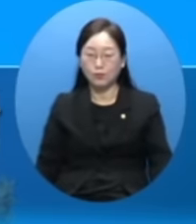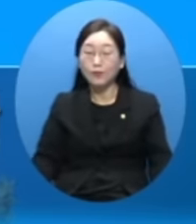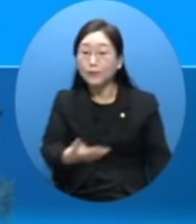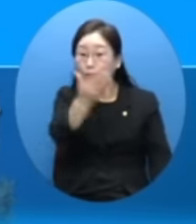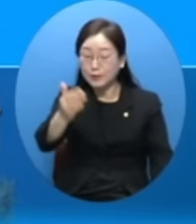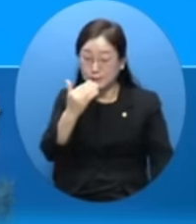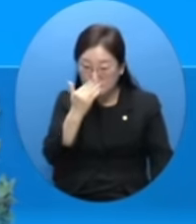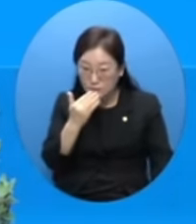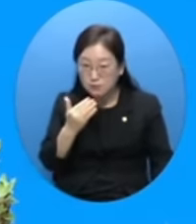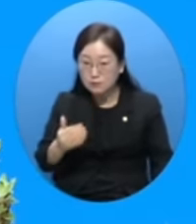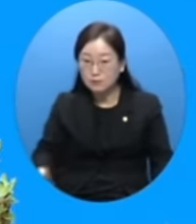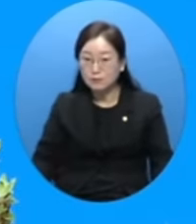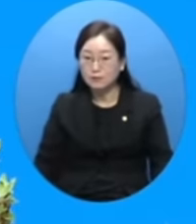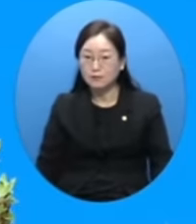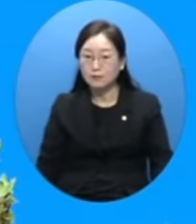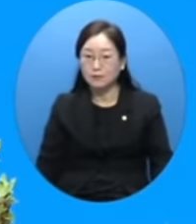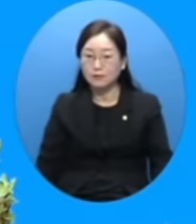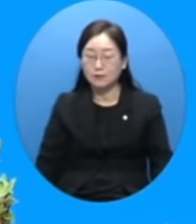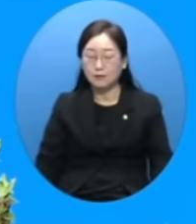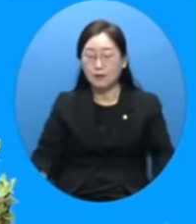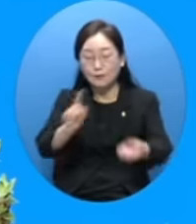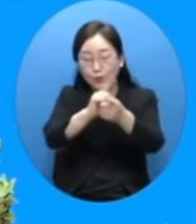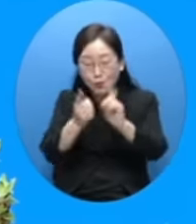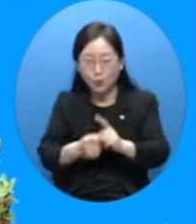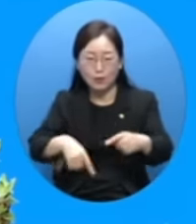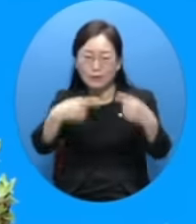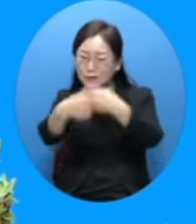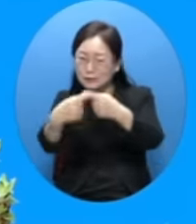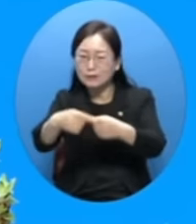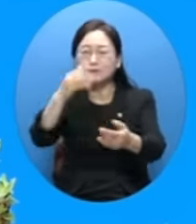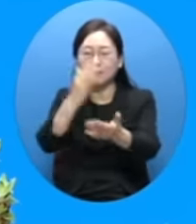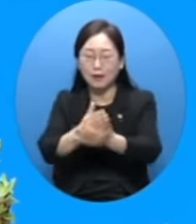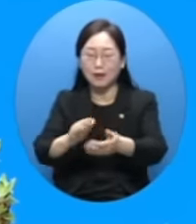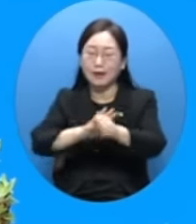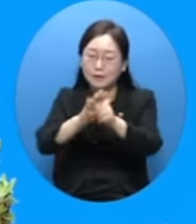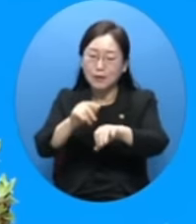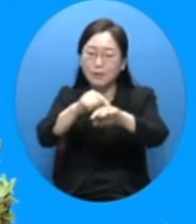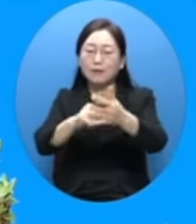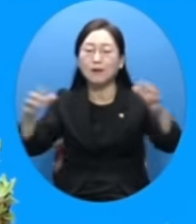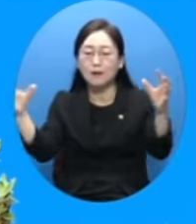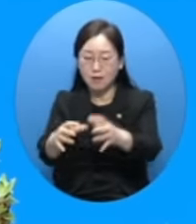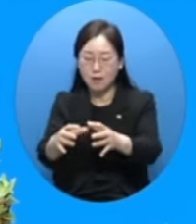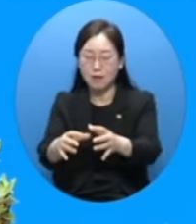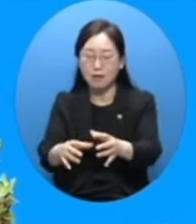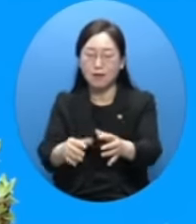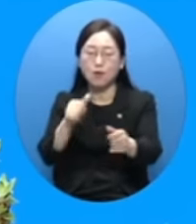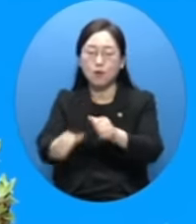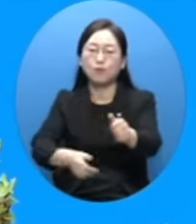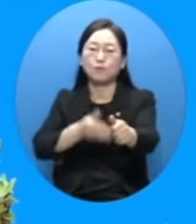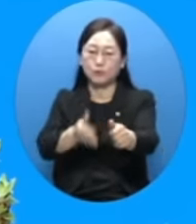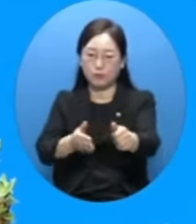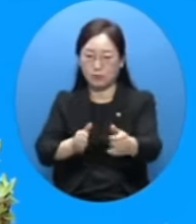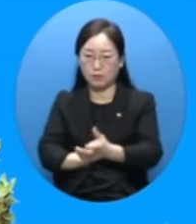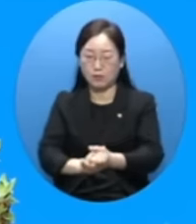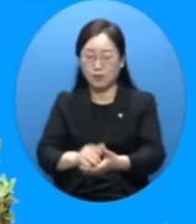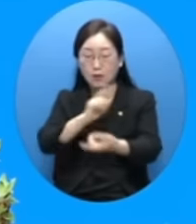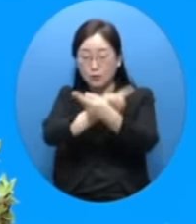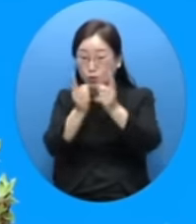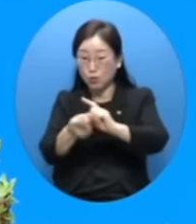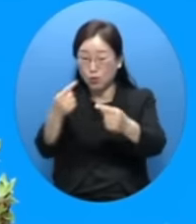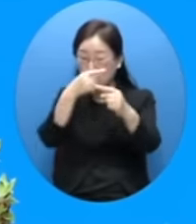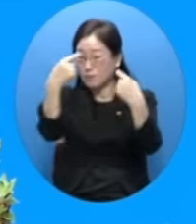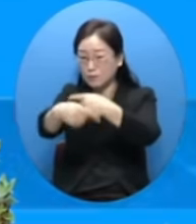너희가 낮아져서 나아가 서로 비방하지 말고 사랑으로 하나 되라고 권면합니다. 서로 비방하지 말라고 하는